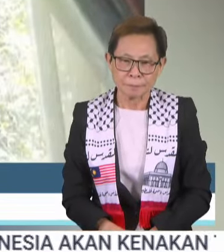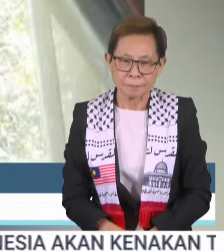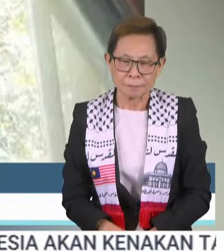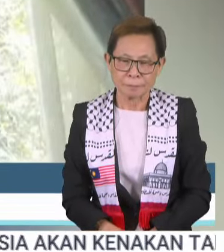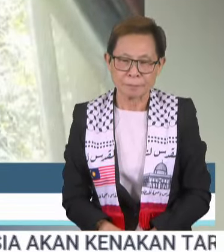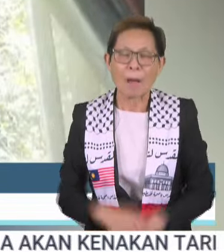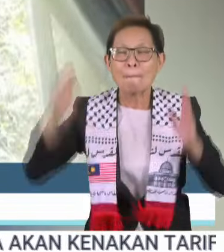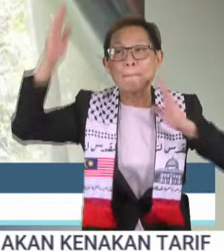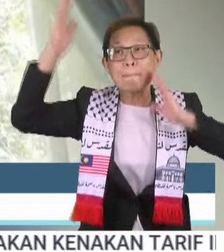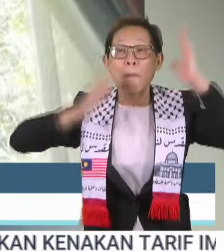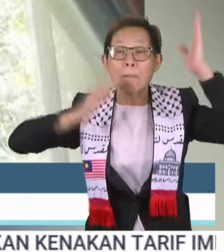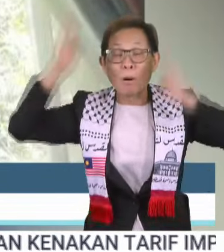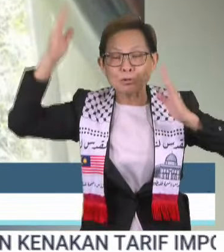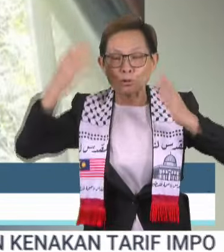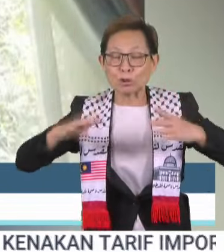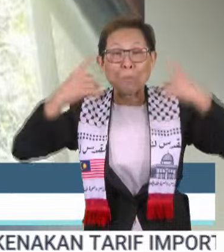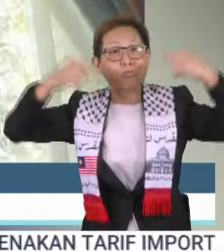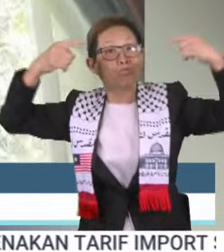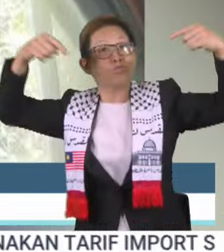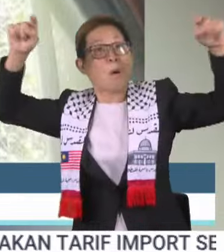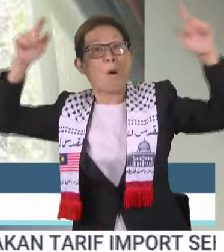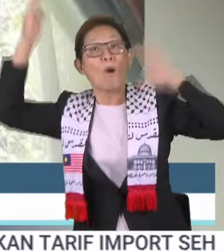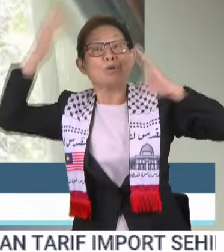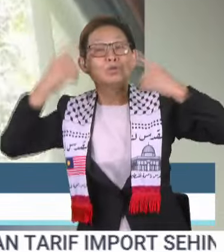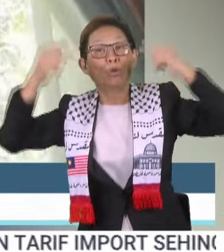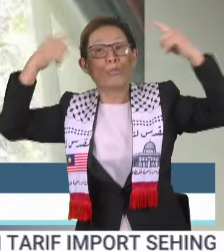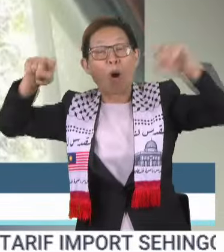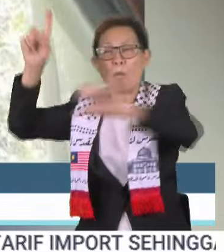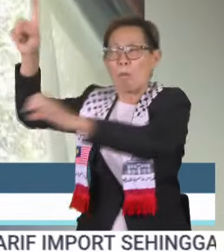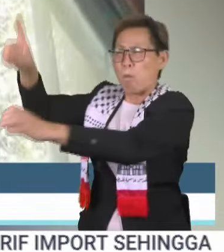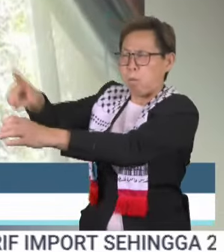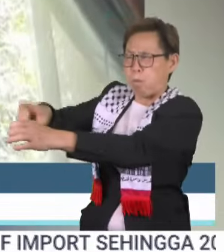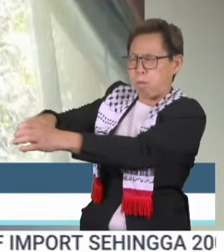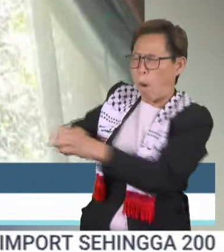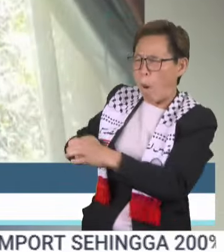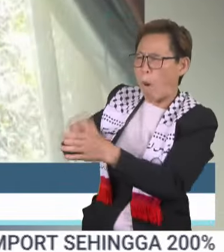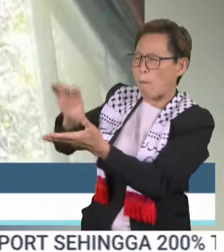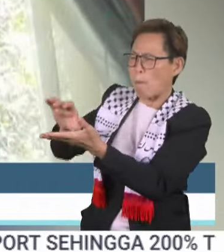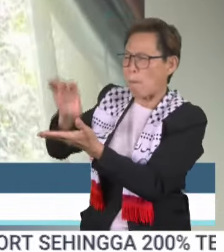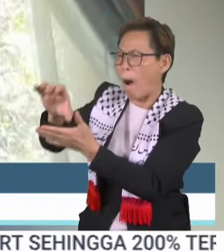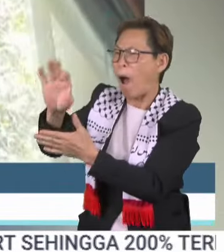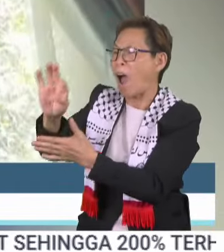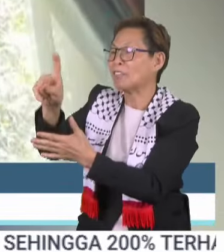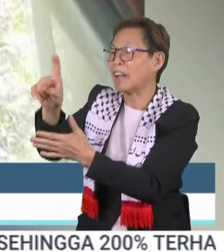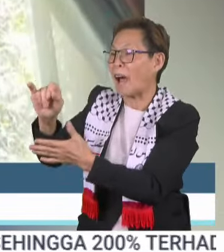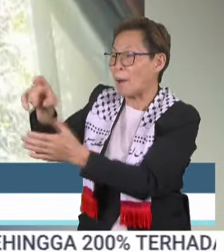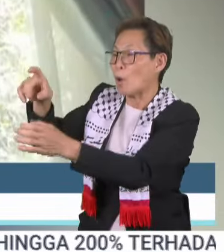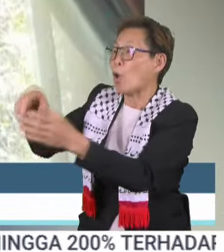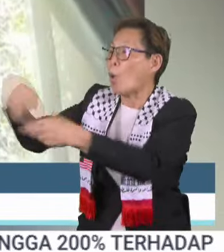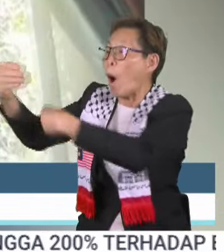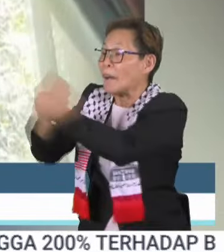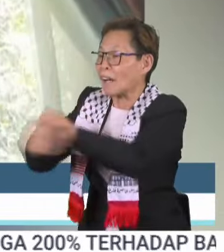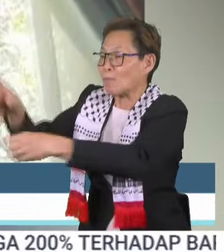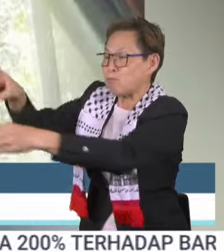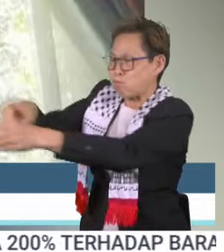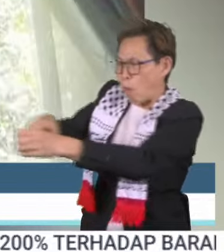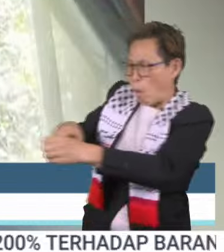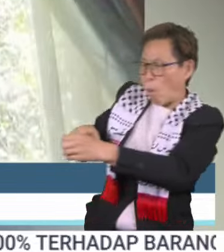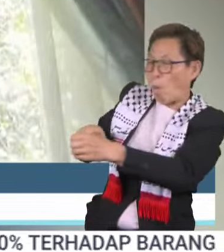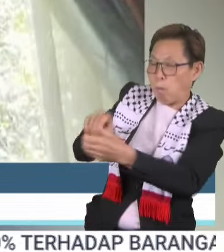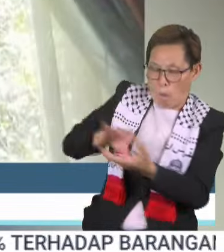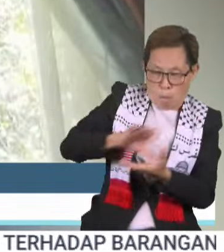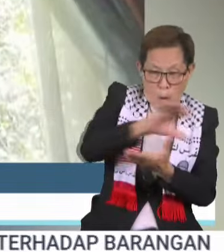Malaysia telah berjaya menarik pelabur-pelabur asing dalam bidang ini dengan